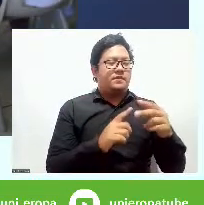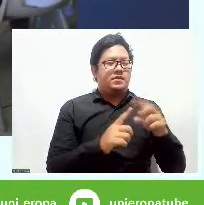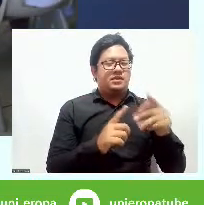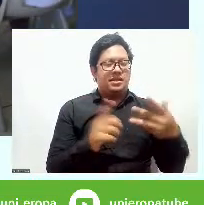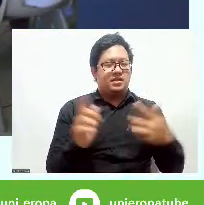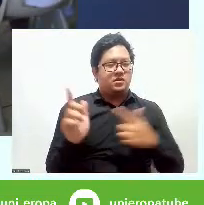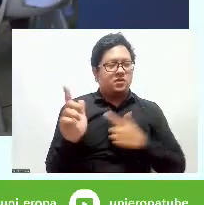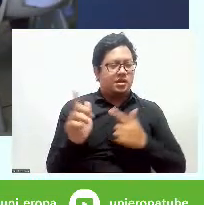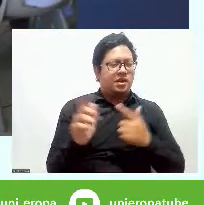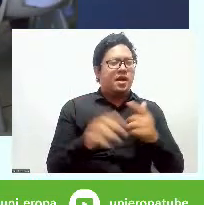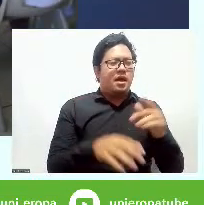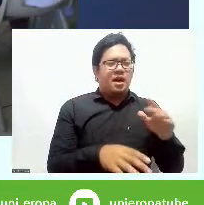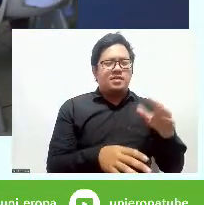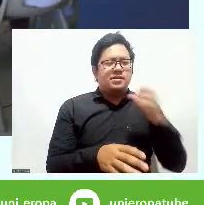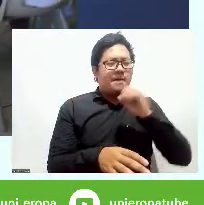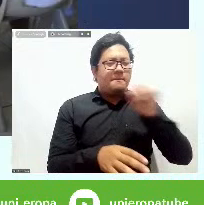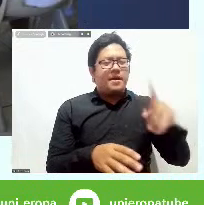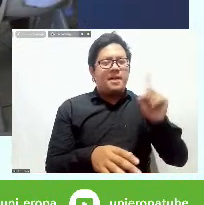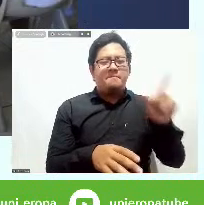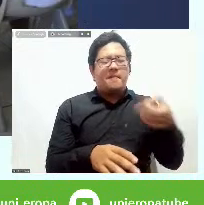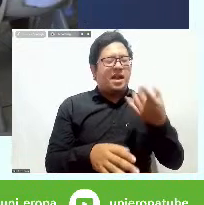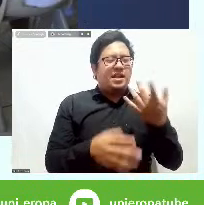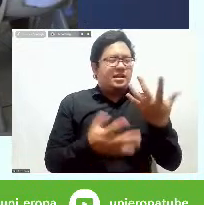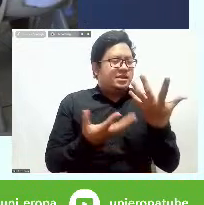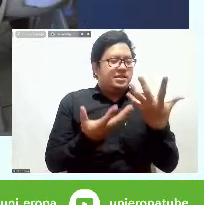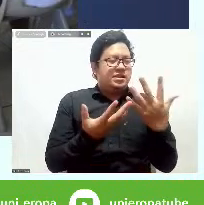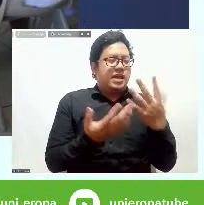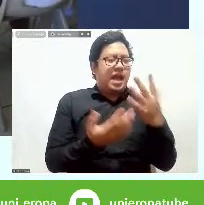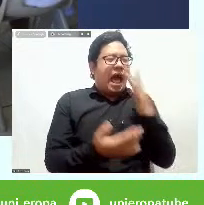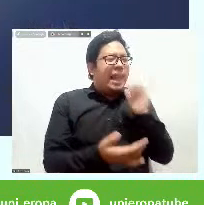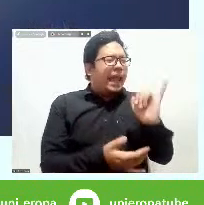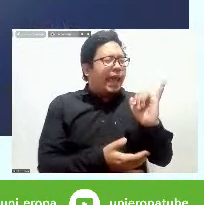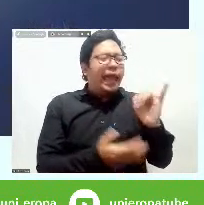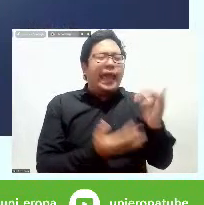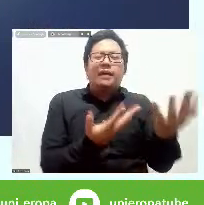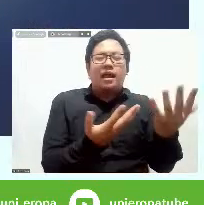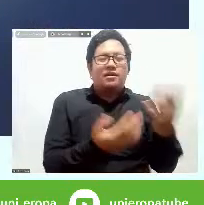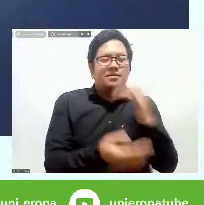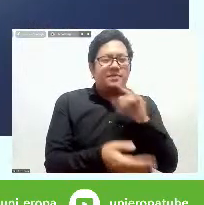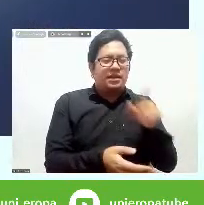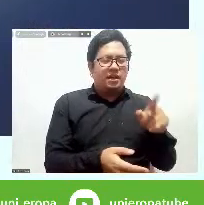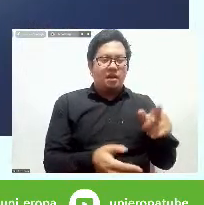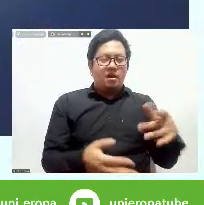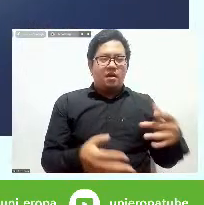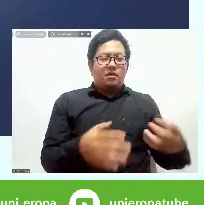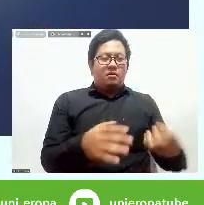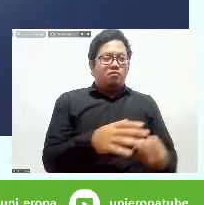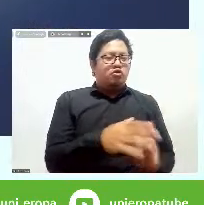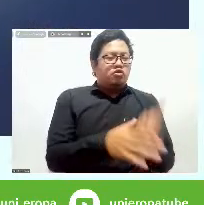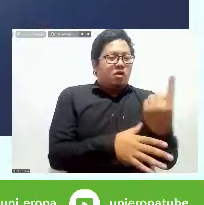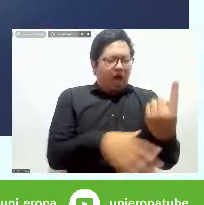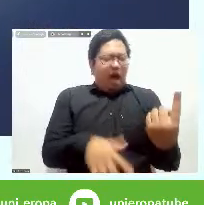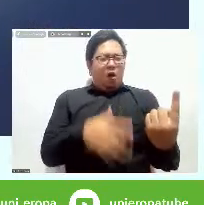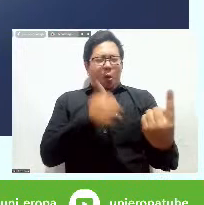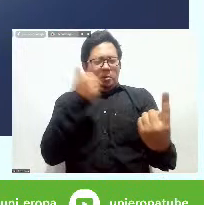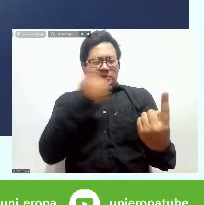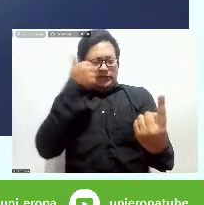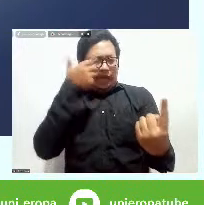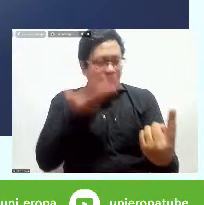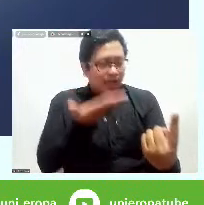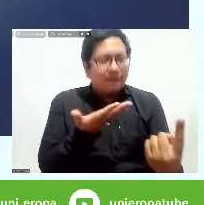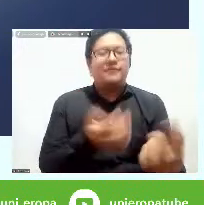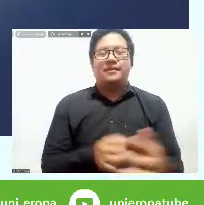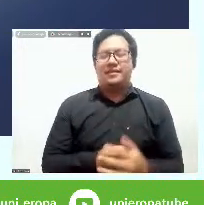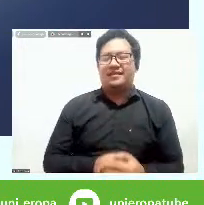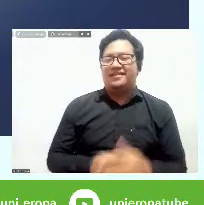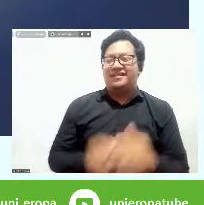nih ditemuin susah apa kira2 kek Wah bisa gini ya nih disini gitu eh iya paling tinggi